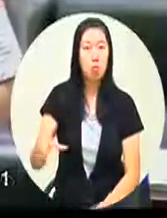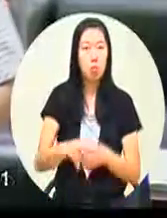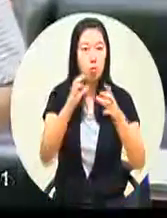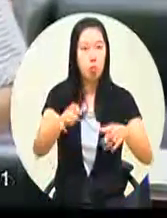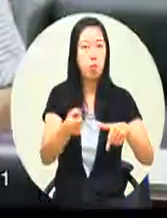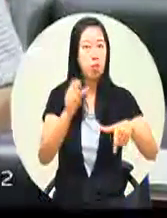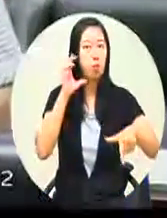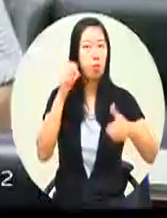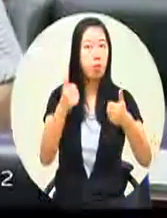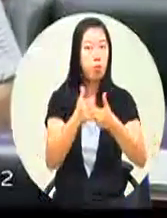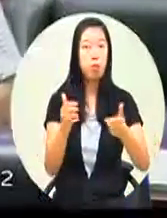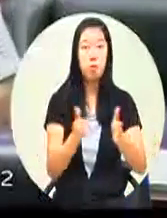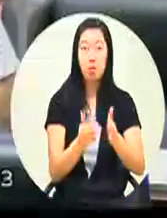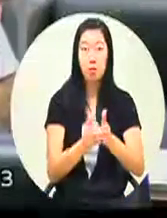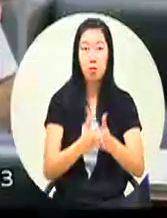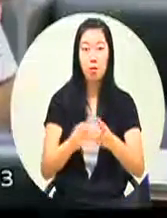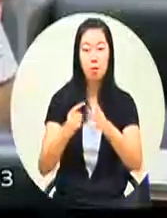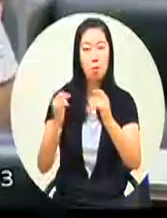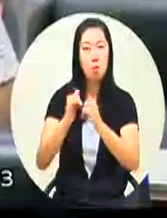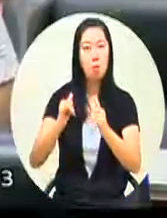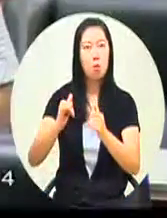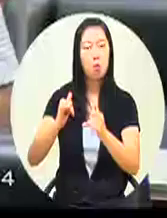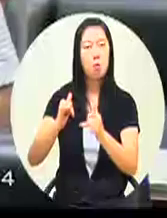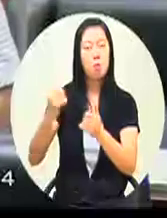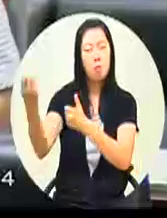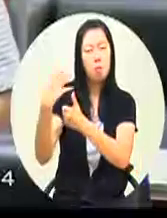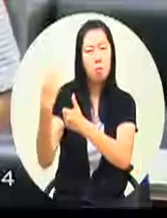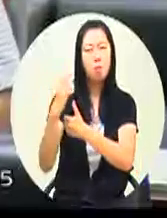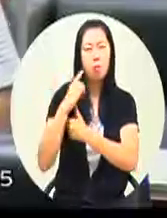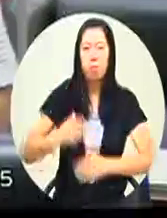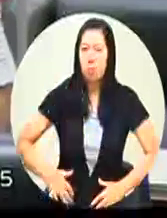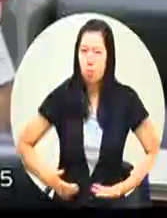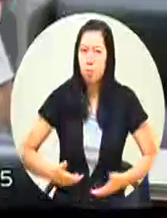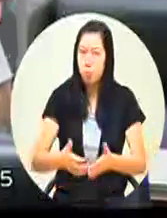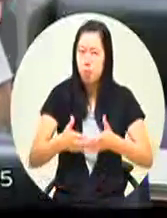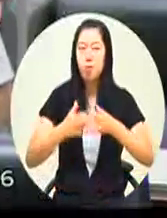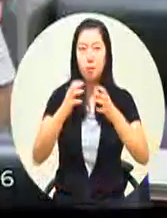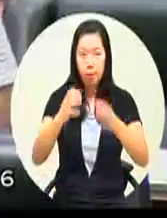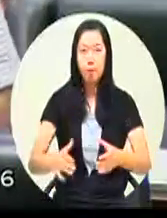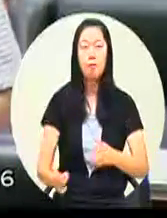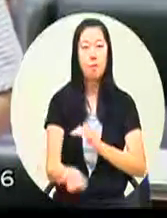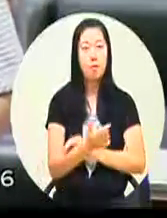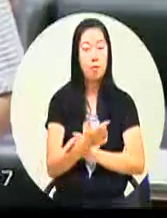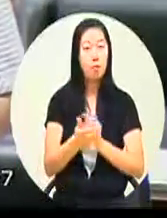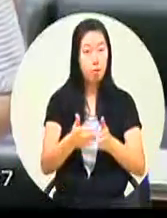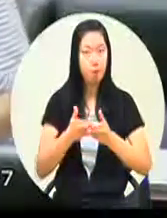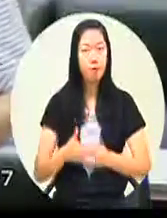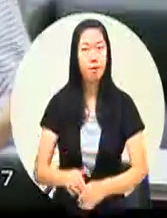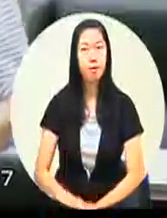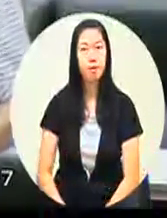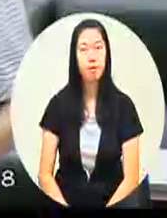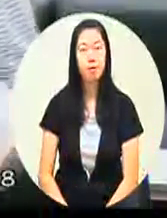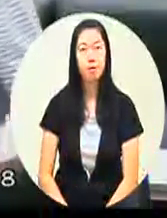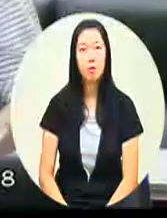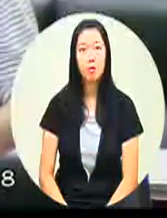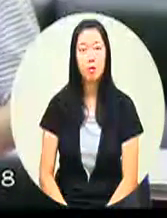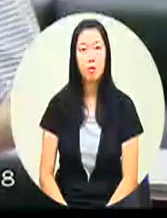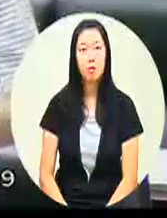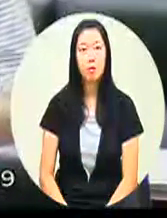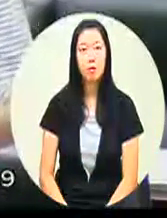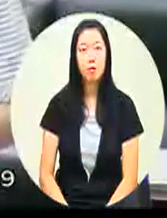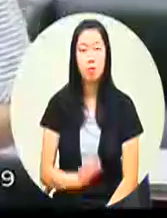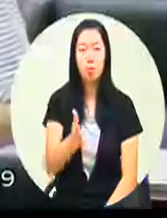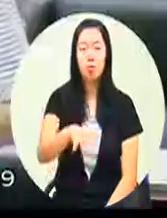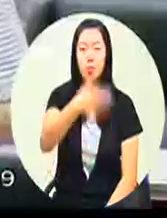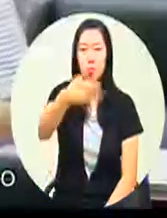听会啊，他们也非常的迫切的需要那黄坡体赶快来做延伸啊，不然那个沉沙